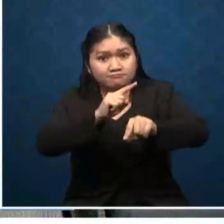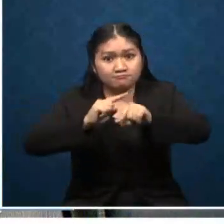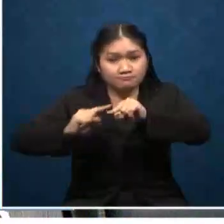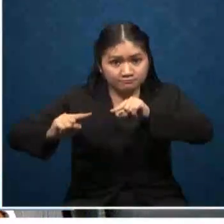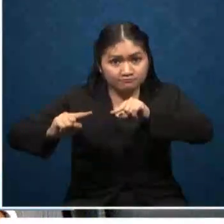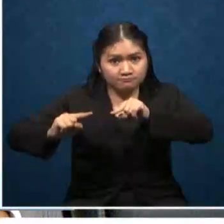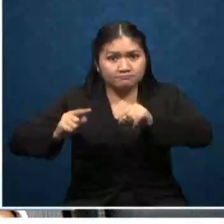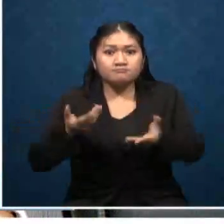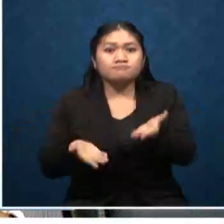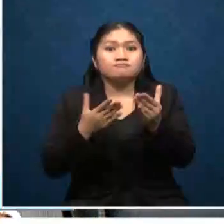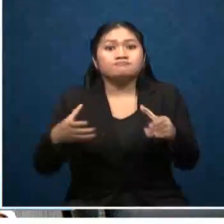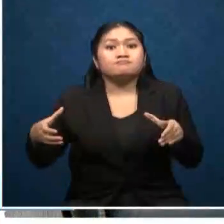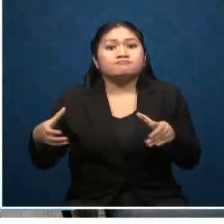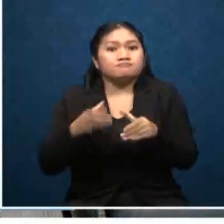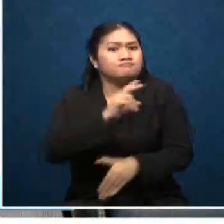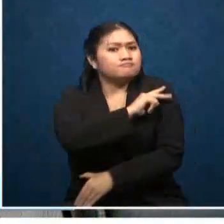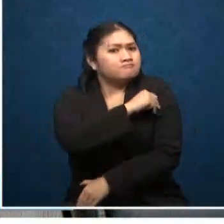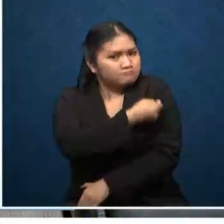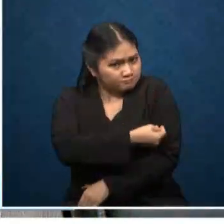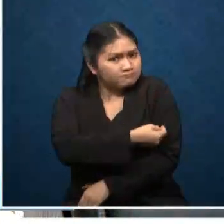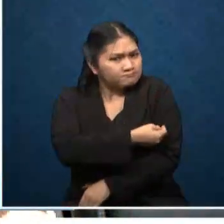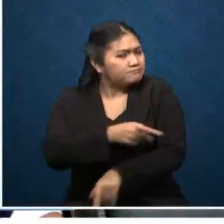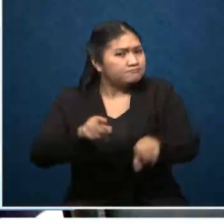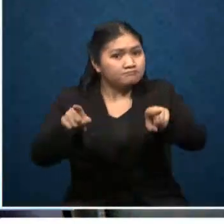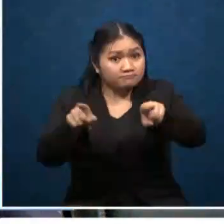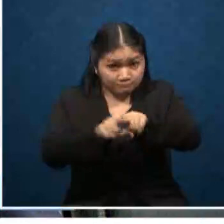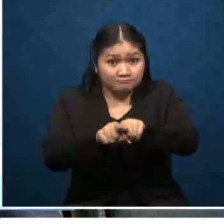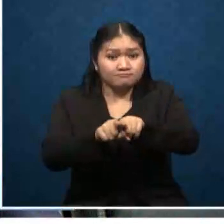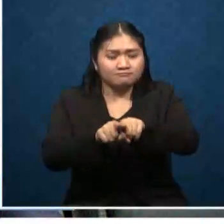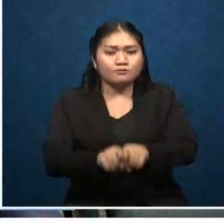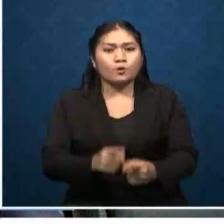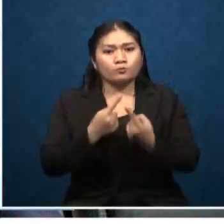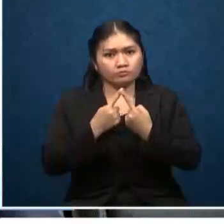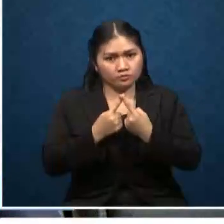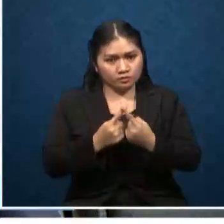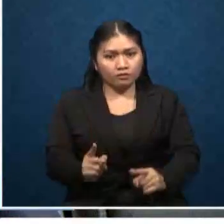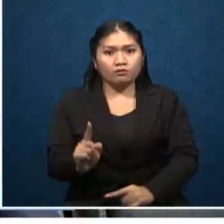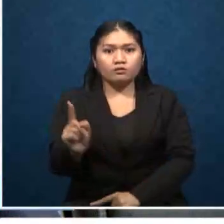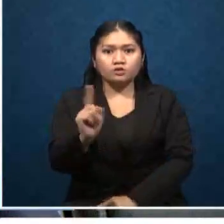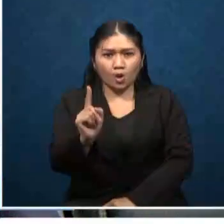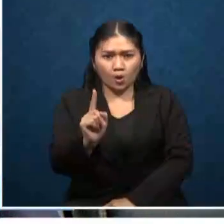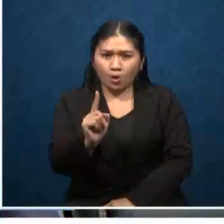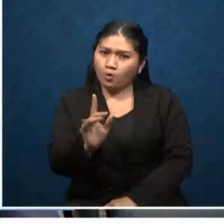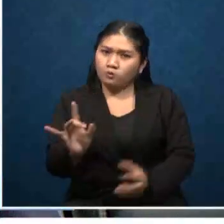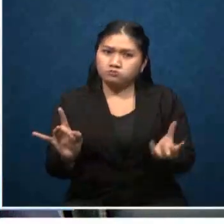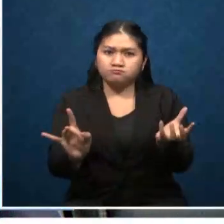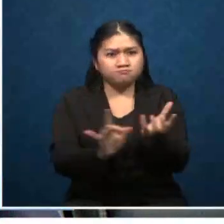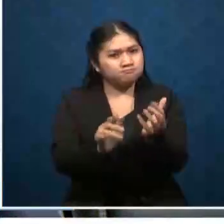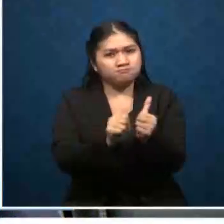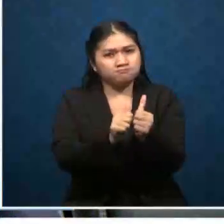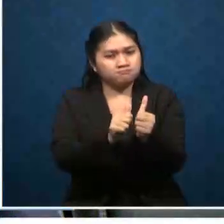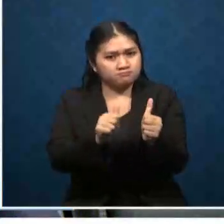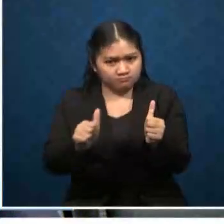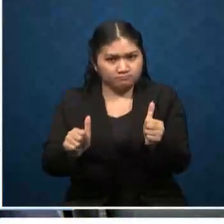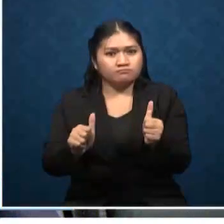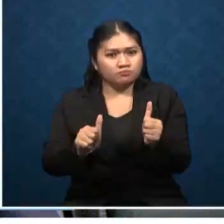แม้จะอยู่ในกรรธิการสระสขดวยกันแต่ว่าความมคณค่าของเรื่องนี้นั้นเปนเรื่องท